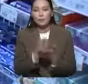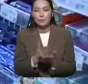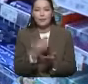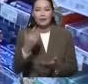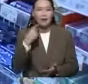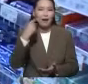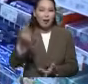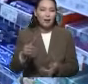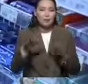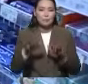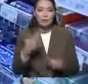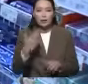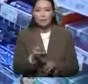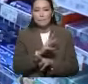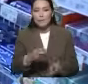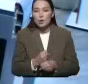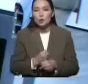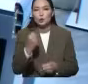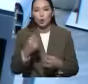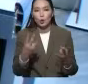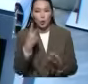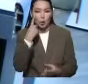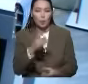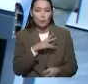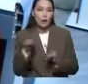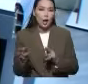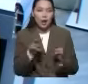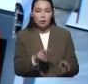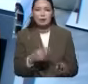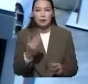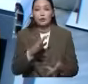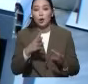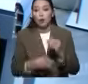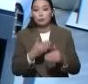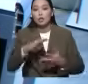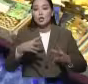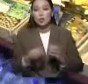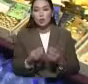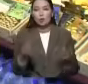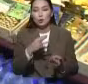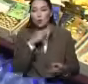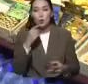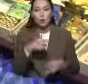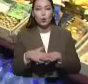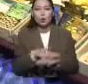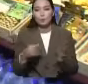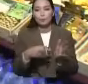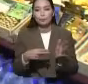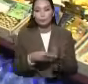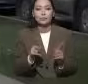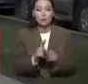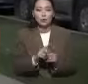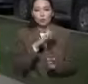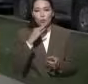сатарларды министрлік қатаң бақылауға алғандарын айтты. Осындай қадамдардың нәтижесі болса керек, көпшілік азық-түліктің құны қалыпты деп